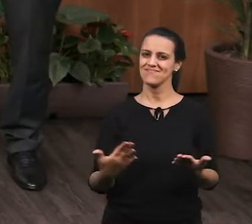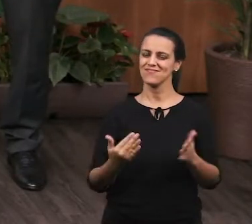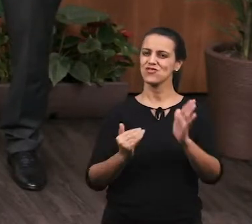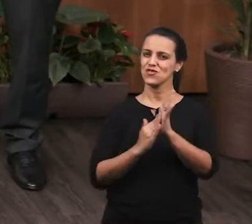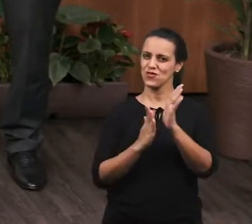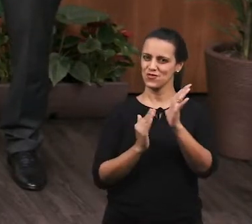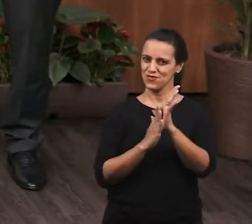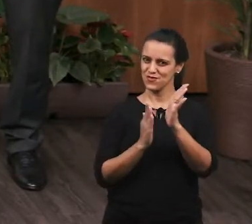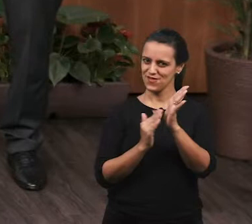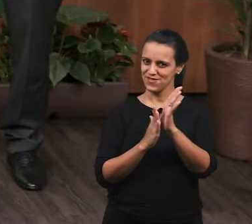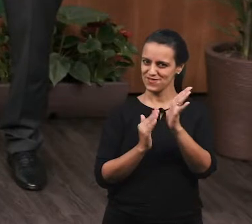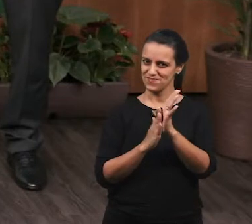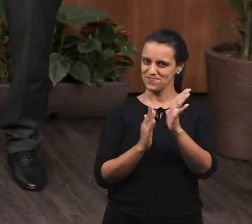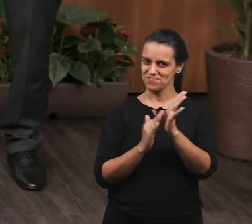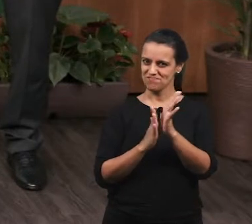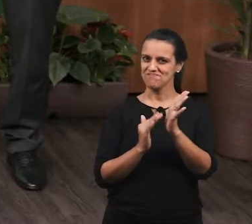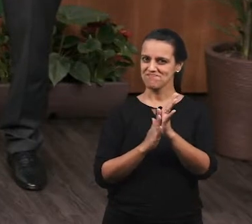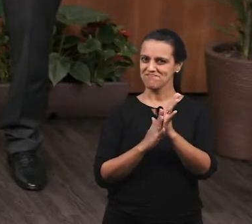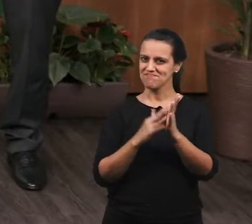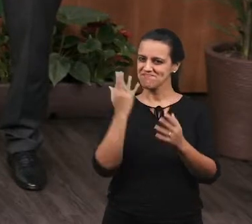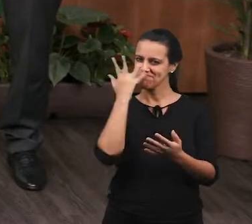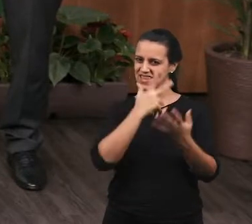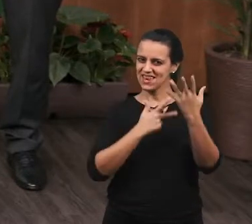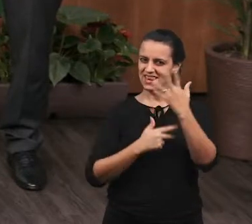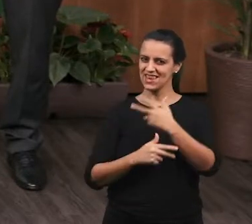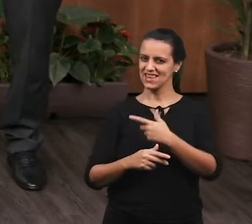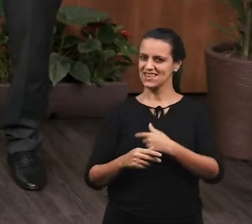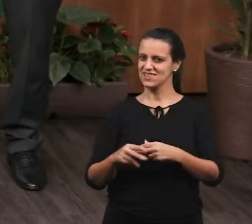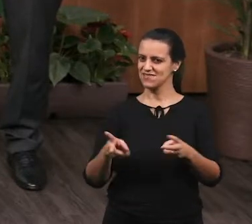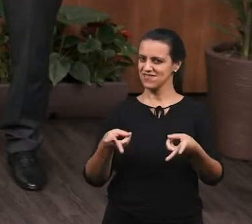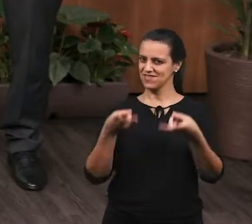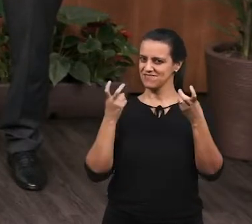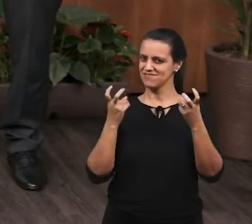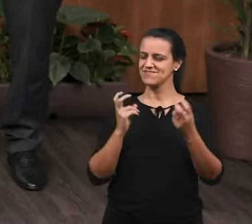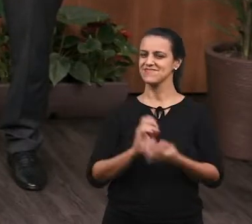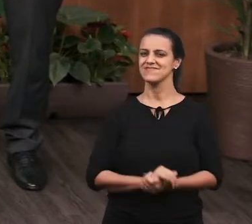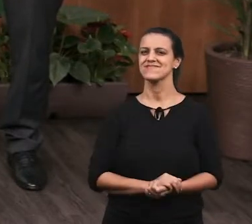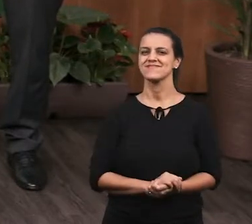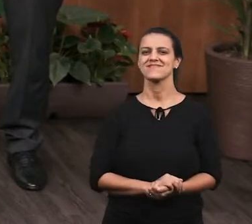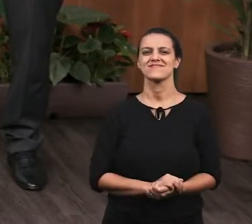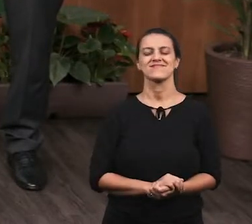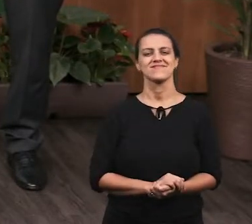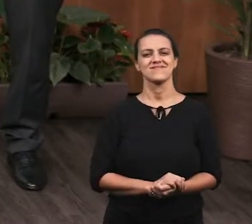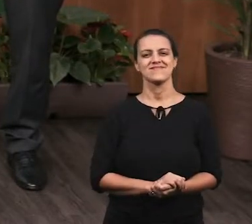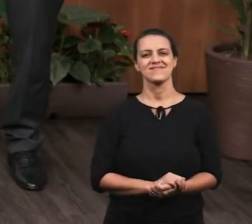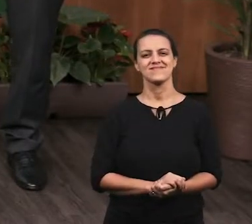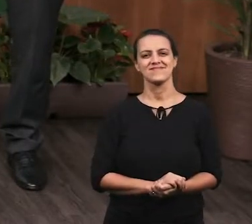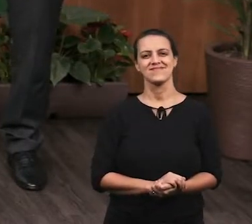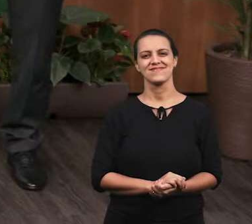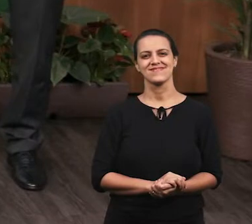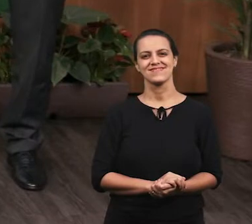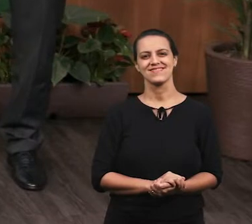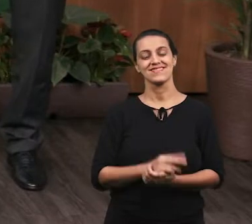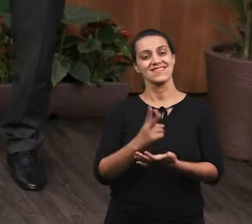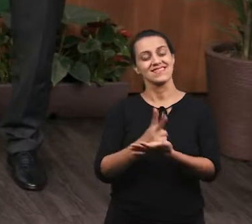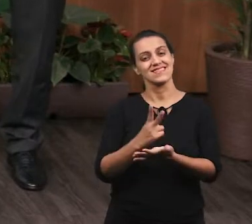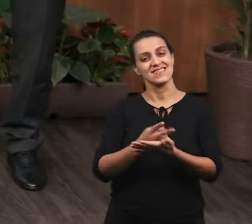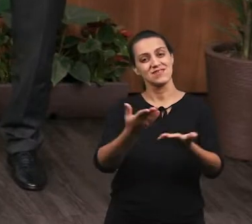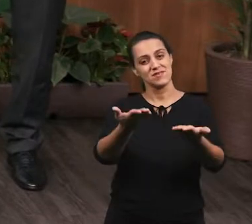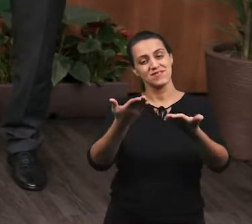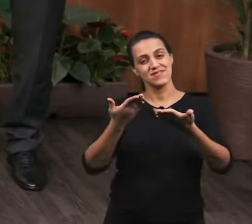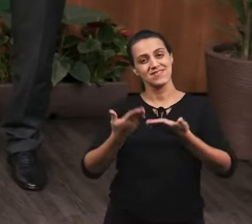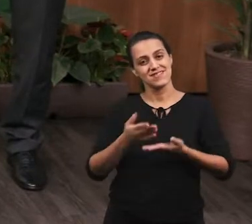изранен, измучен. А теперь мы споем псалом. Мы приглашаем всех